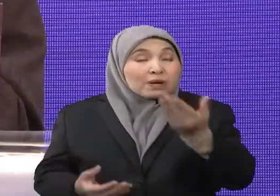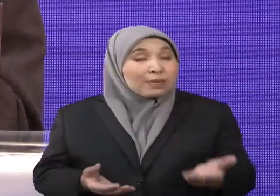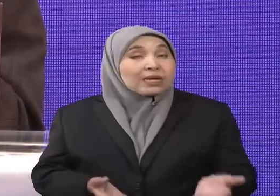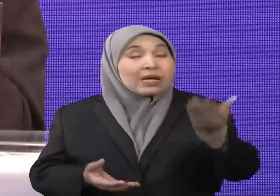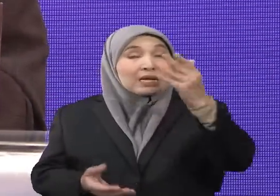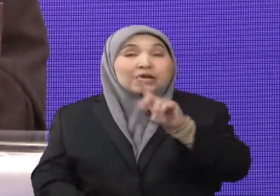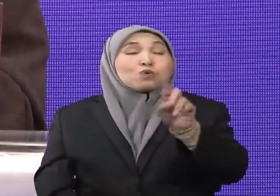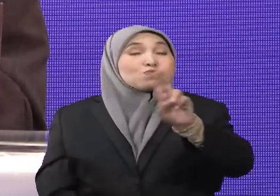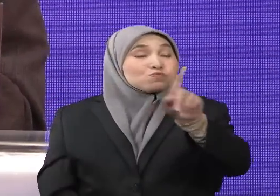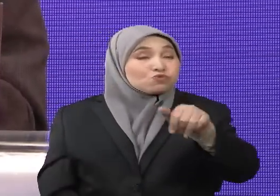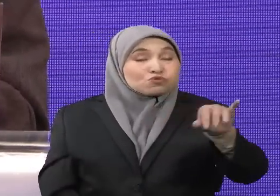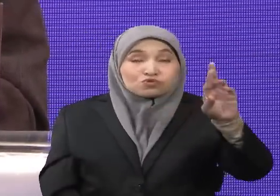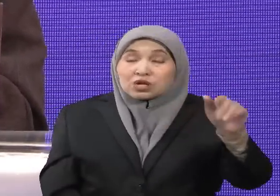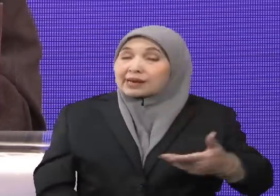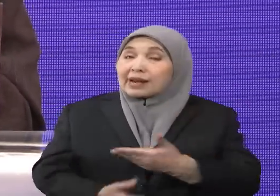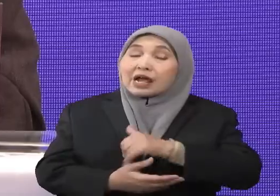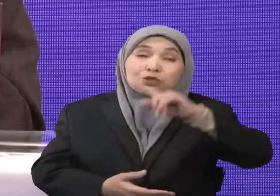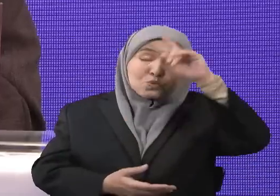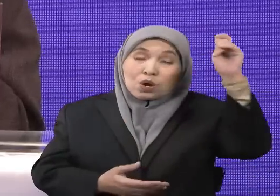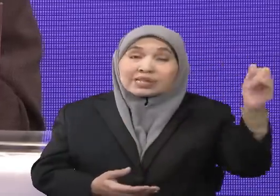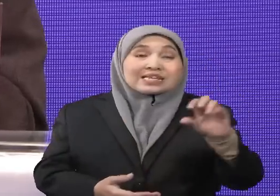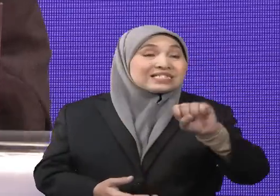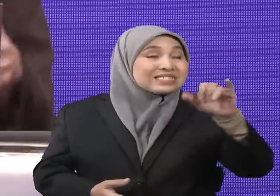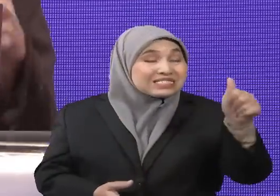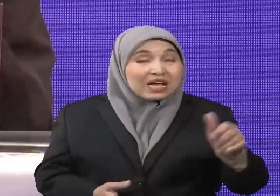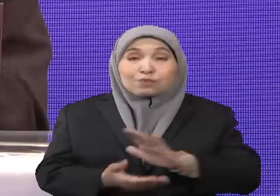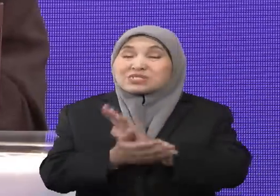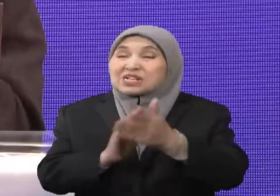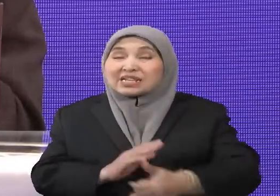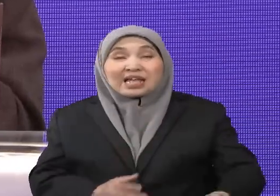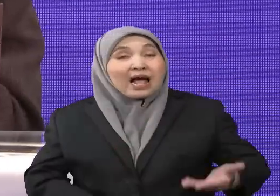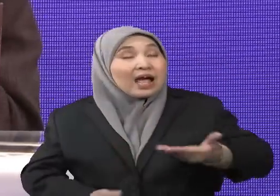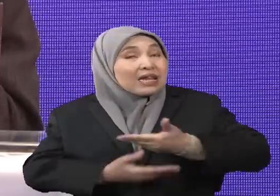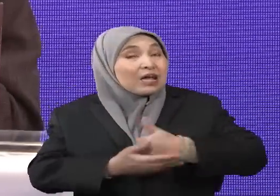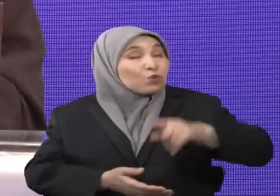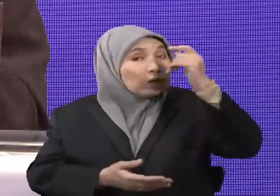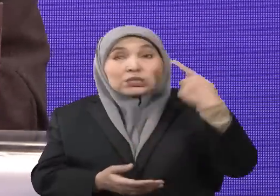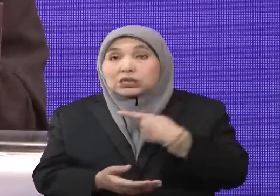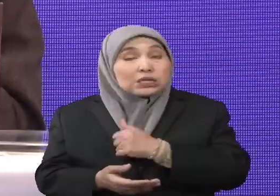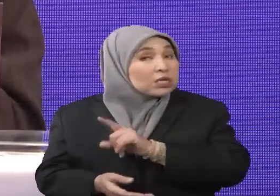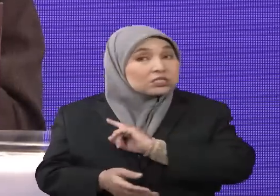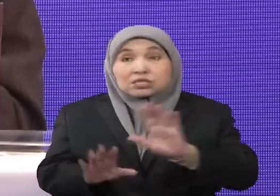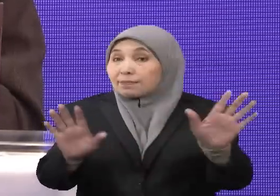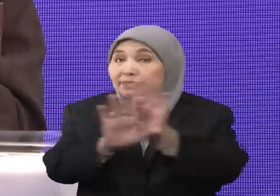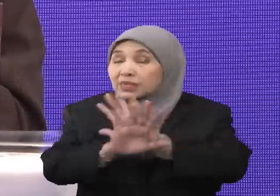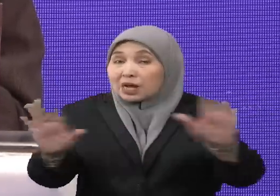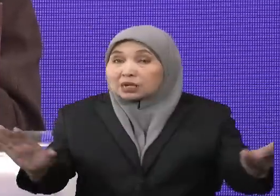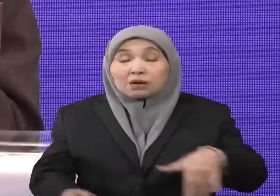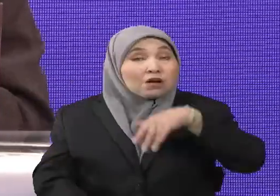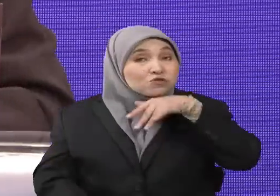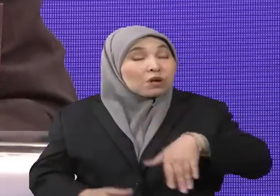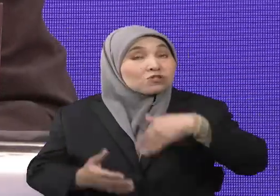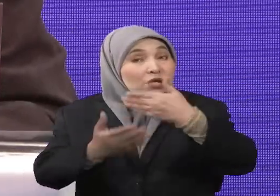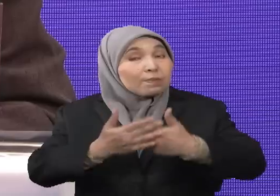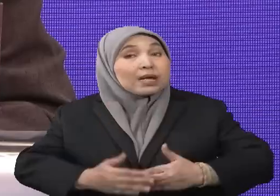sebagai anak Tuhan kepada Isa sebagai anak Tuhan manakah itu umat Islam tidak diajak untuk mengangkat Rasulullah sehingga tahap